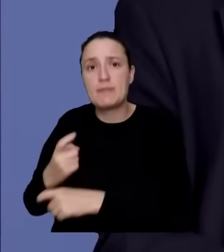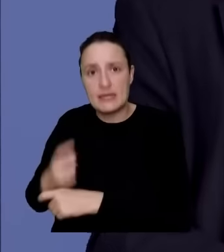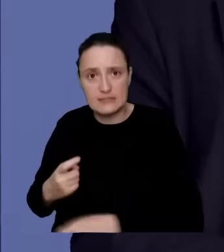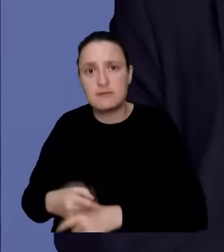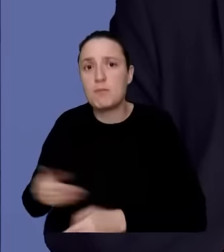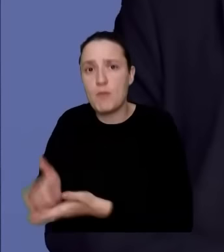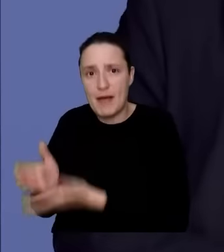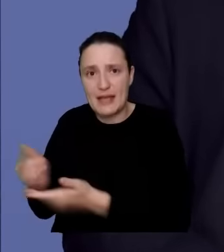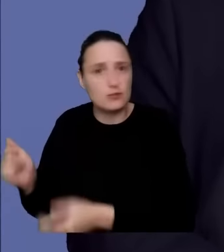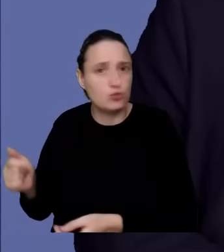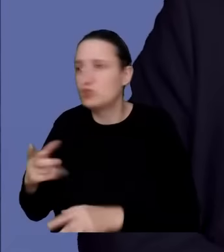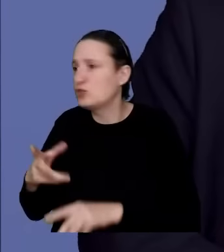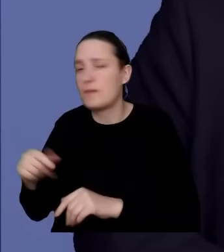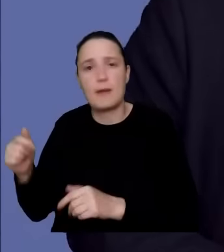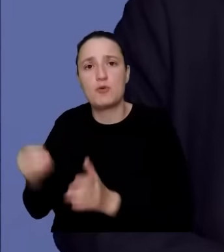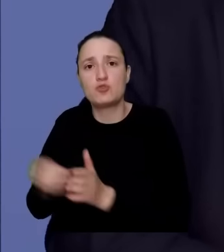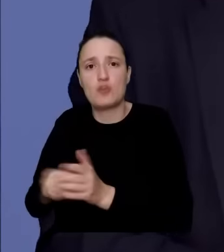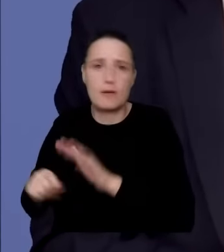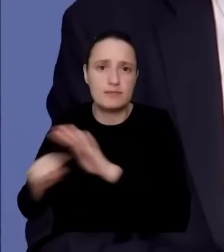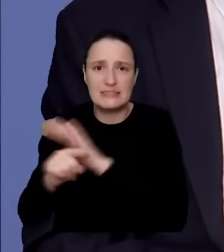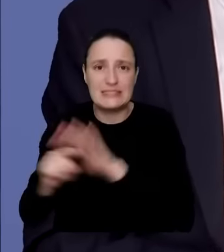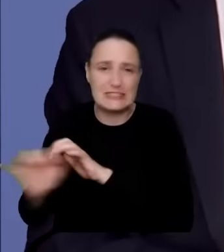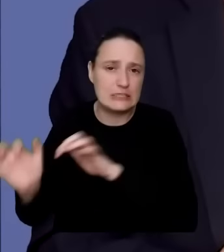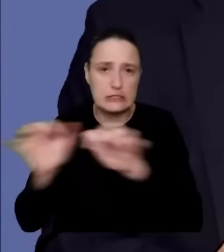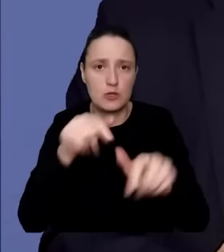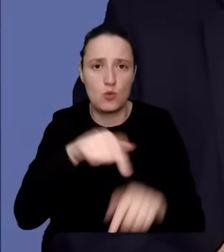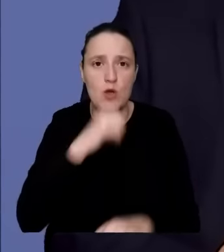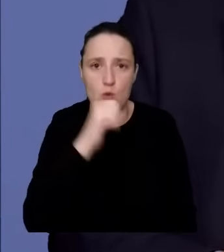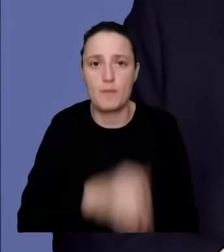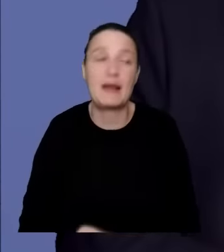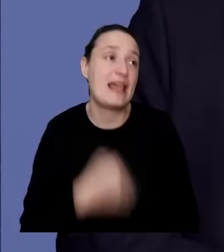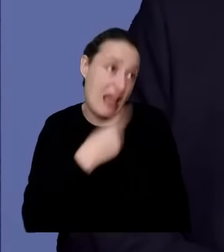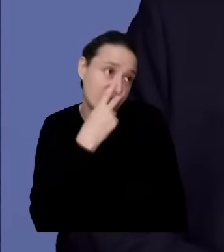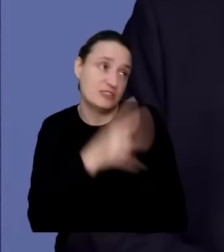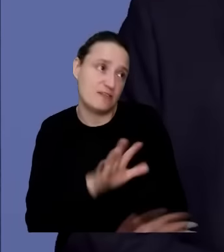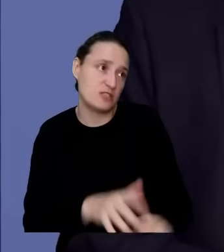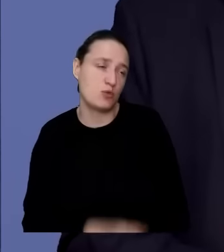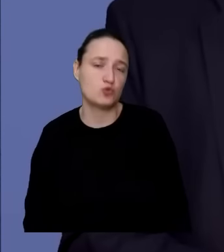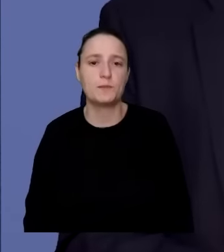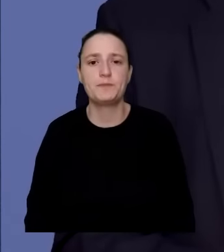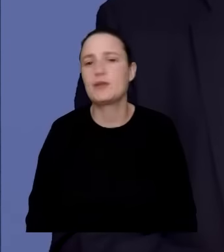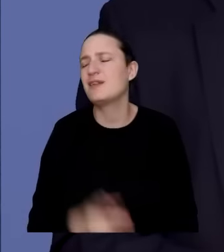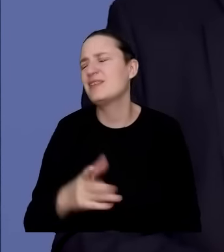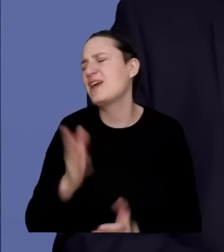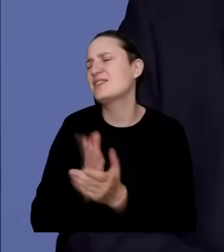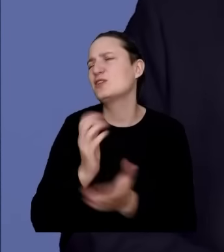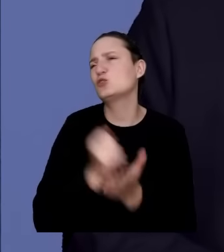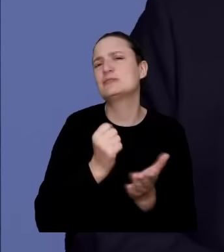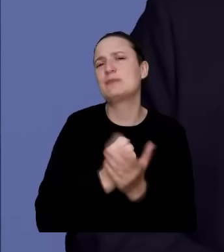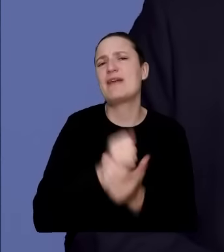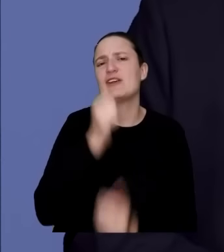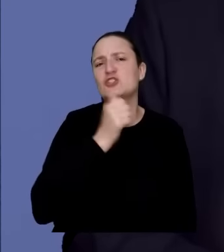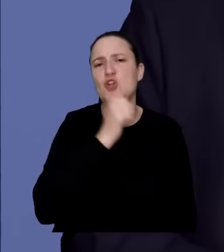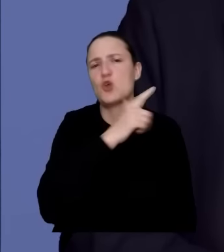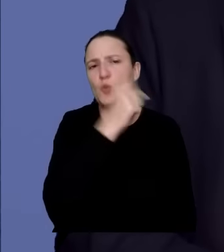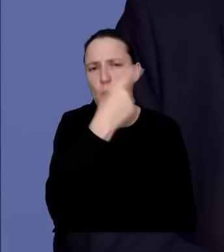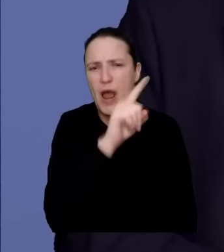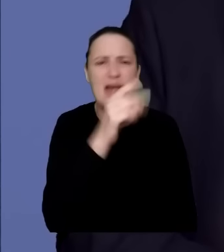widzę ale proszę pan poseł ja za chwilę Powiem jak ja to widzę wizę To nie jest kwestia tylko zielonego ładu i że on jest do remontu on jest